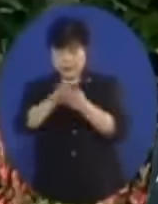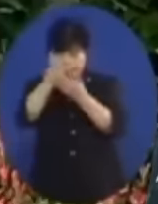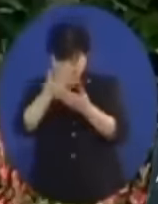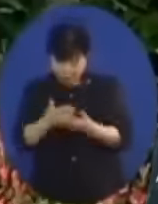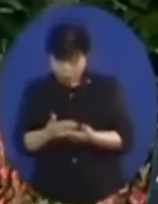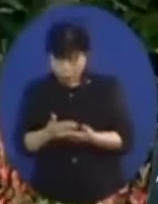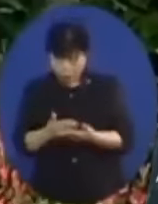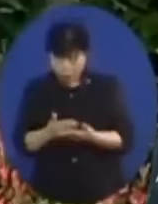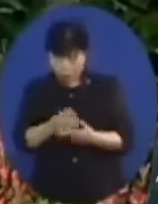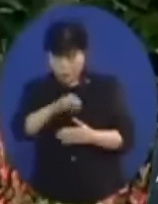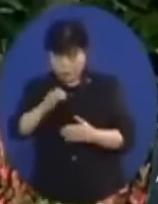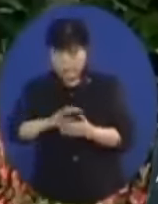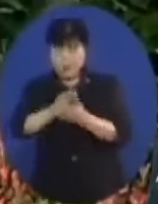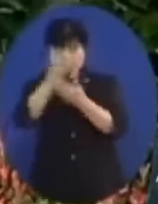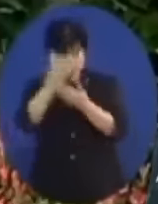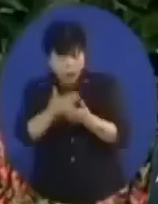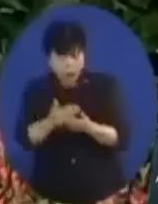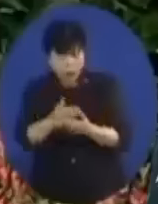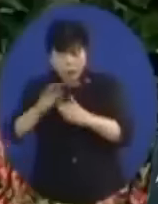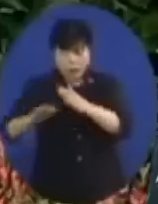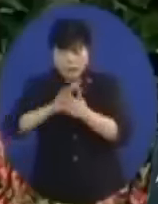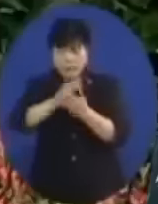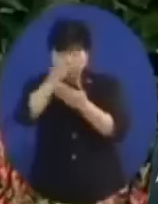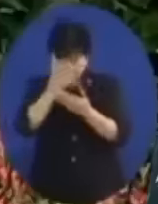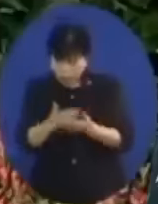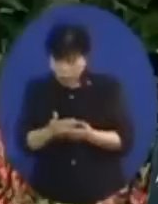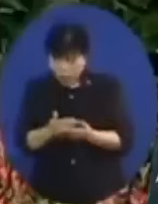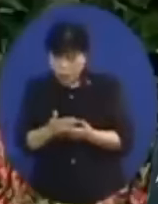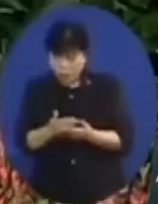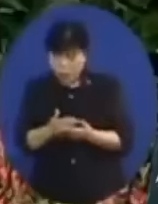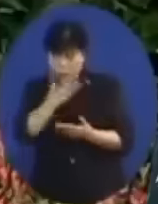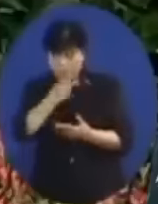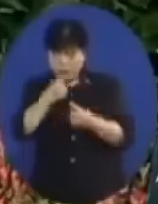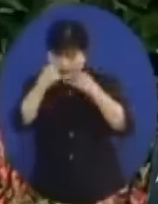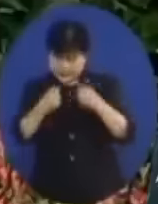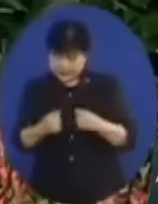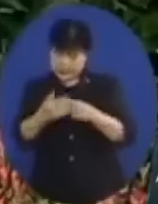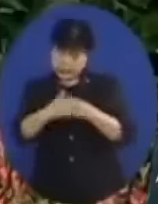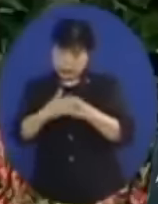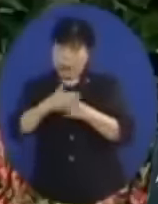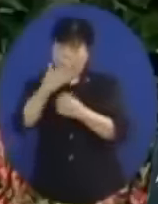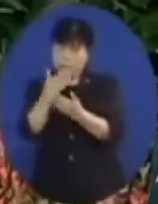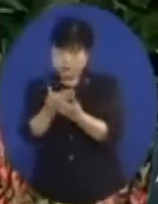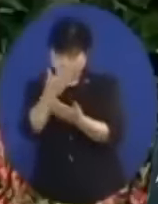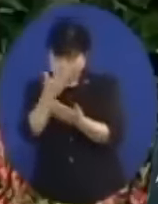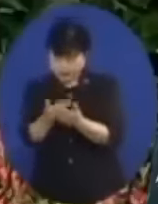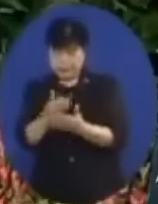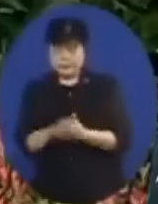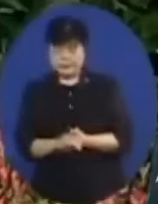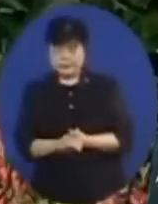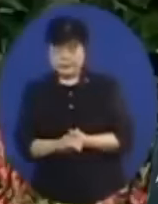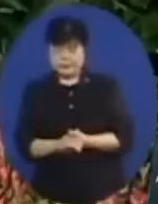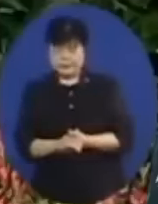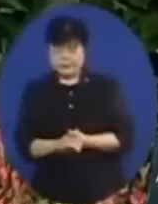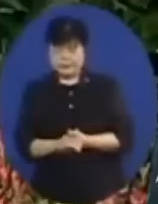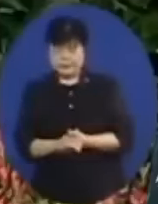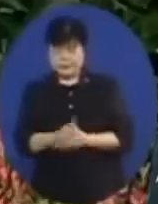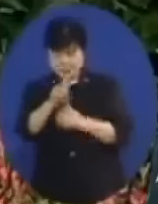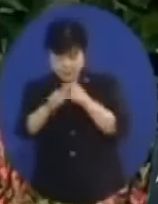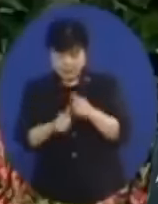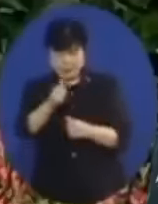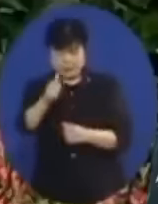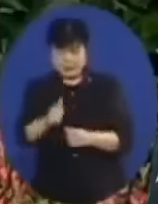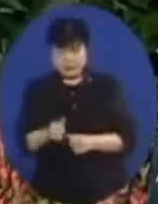우리 이웃이 변화되고 가정이 변화되므로 행복한 삶을 살 수 있도록 도와주시옵소서. 우리